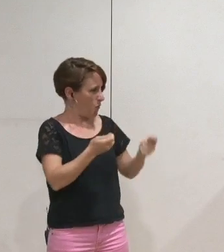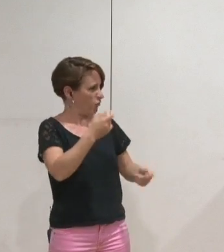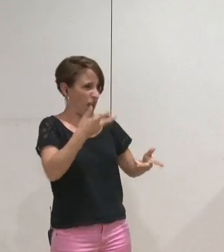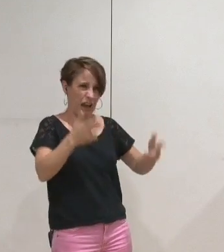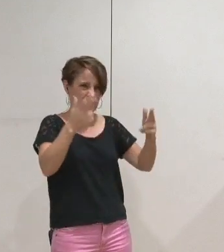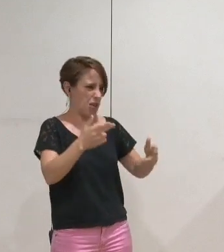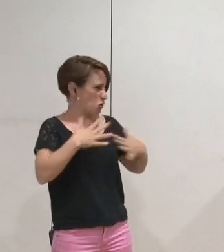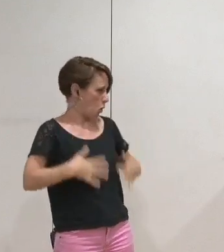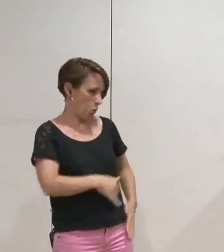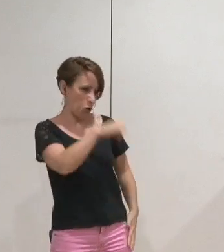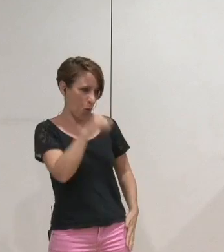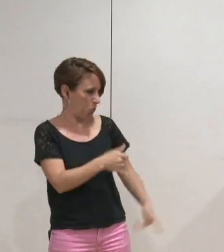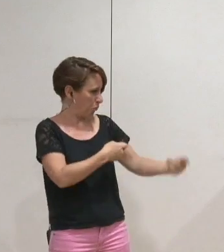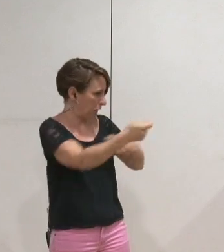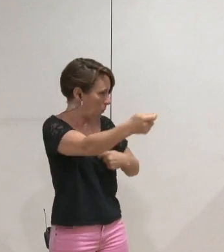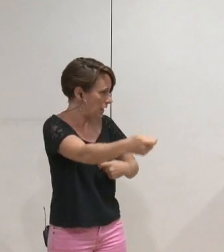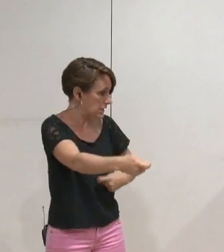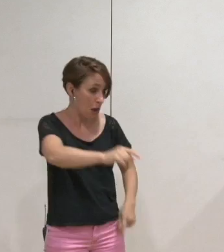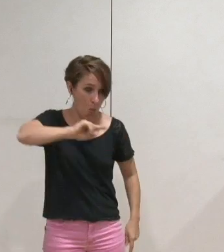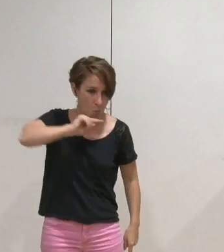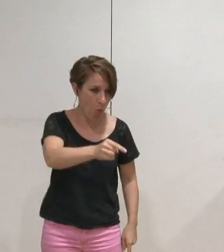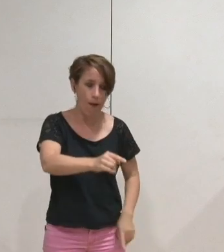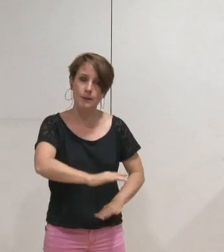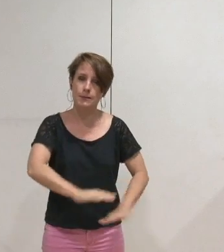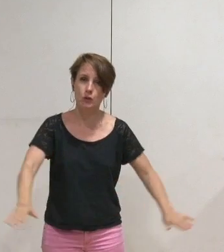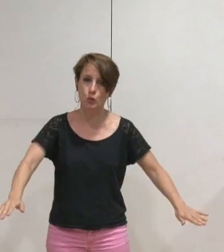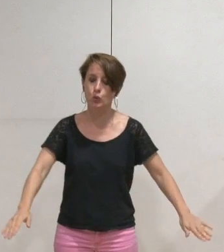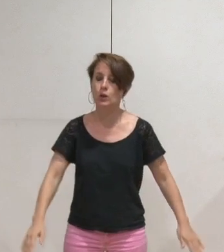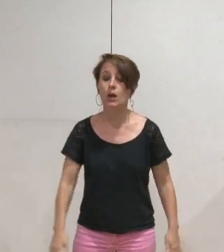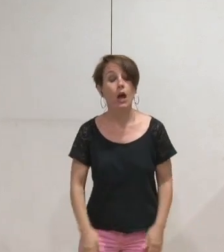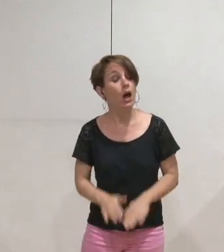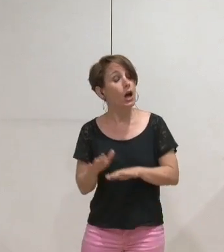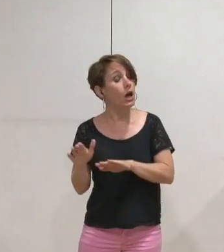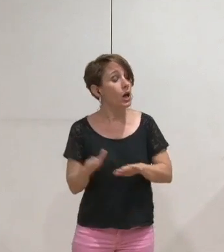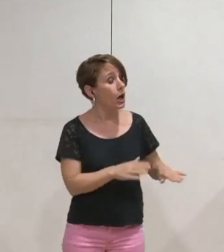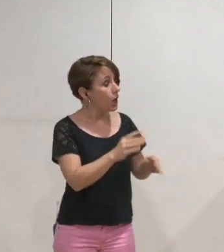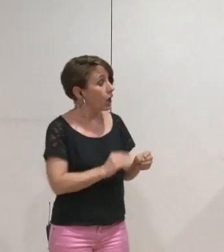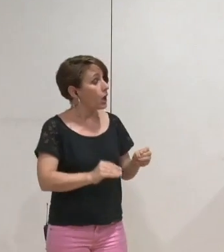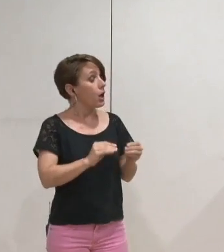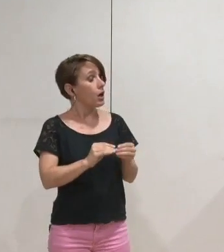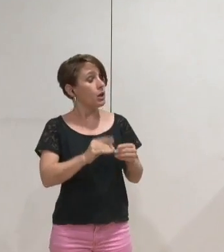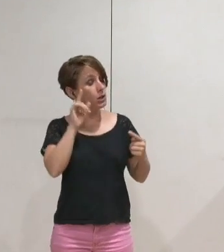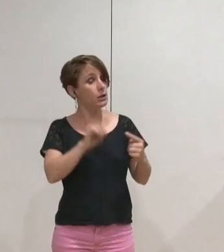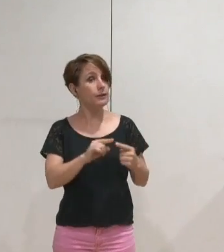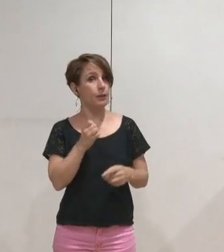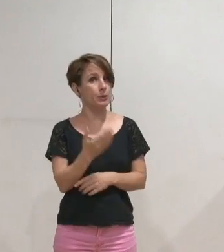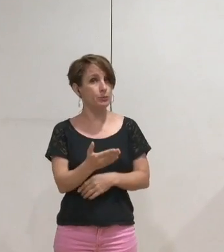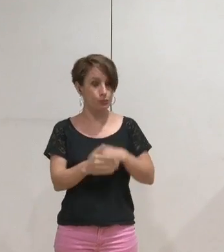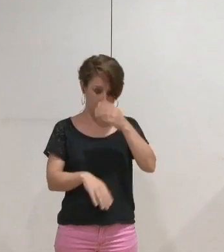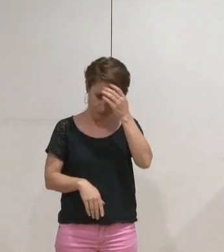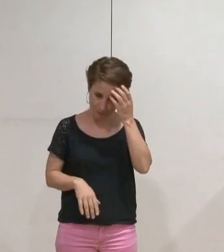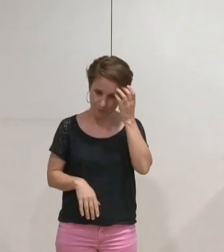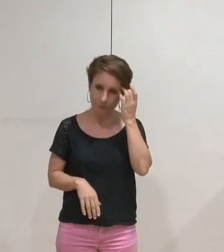point barre bien ensuite sur le fond il est très clair que cette